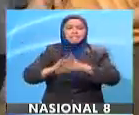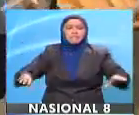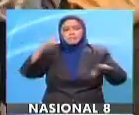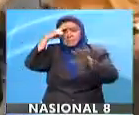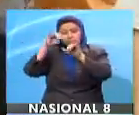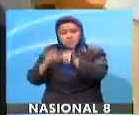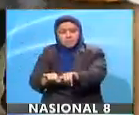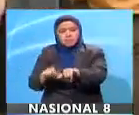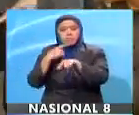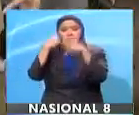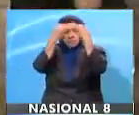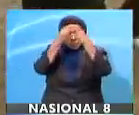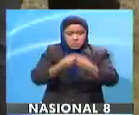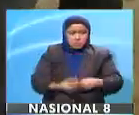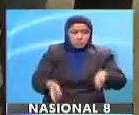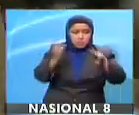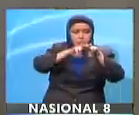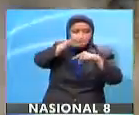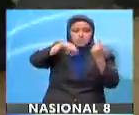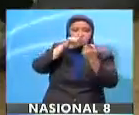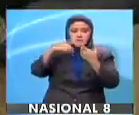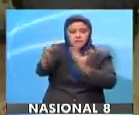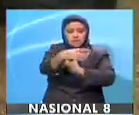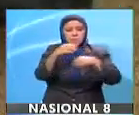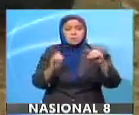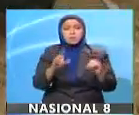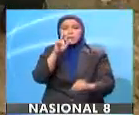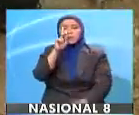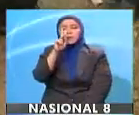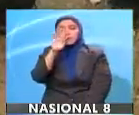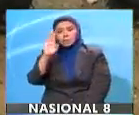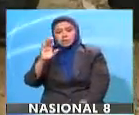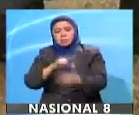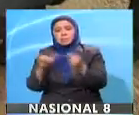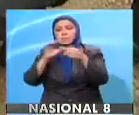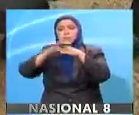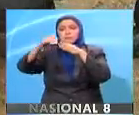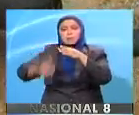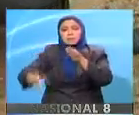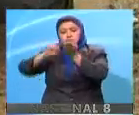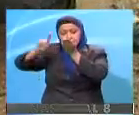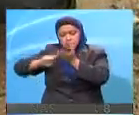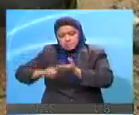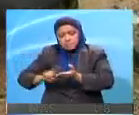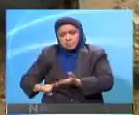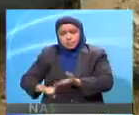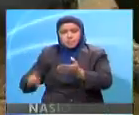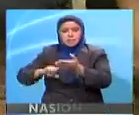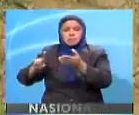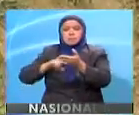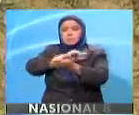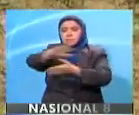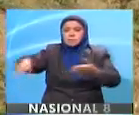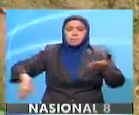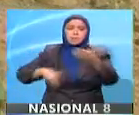bertambah apabila pihak pejabat daerah kota belut selesai melakukan pemeriksaan sepenuhnya di seluruh kawasan yang terjejas rumah-rumah yang